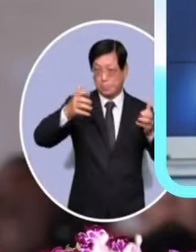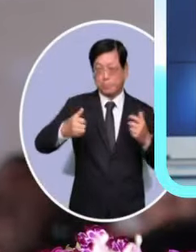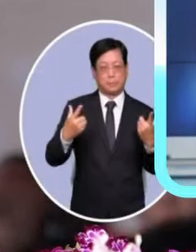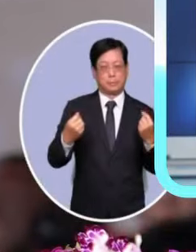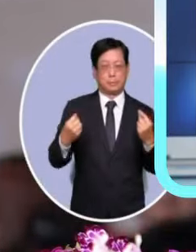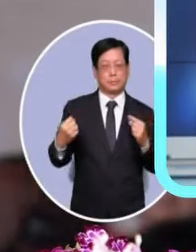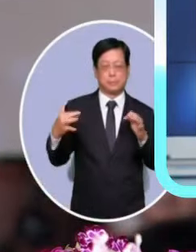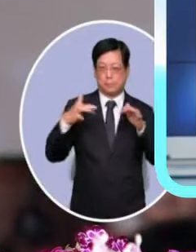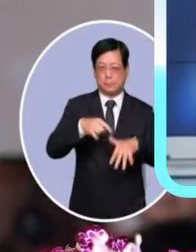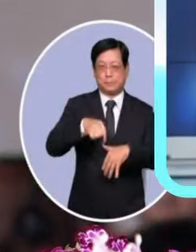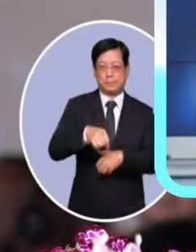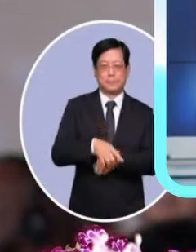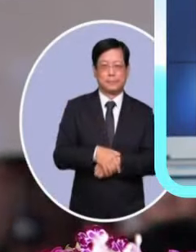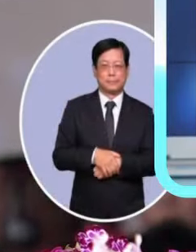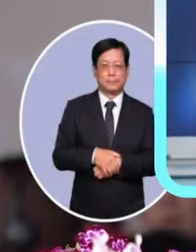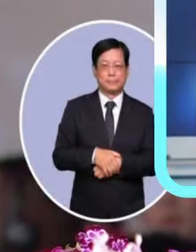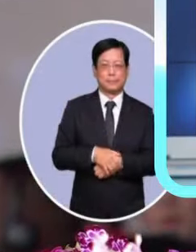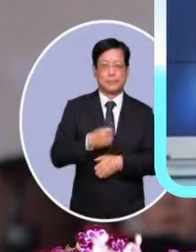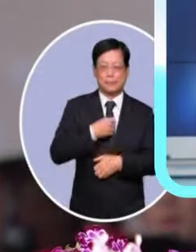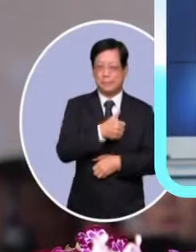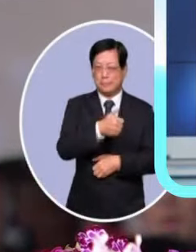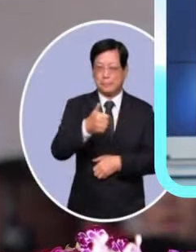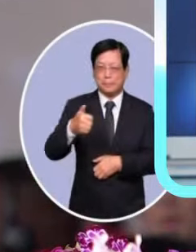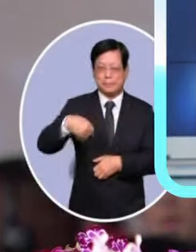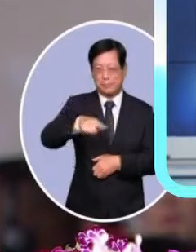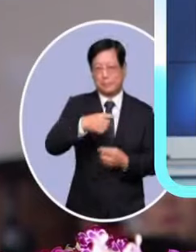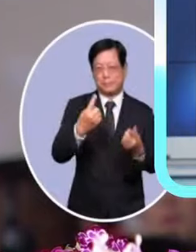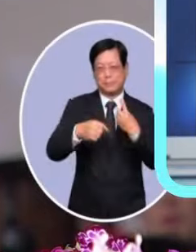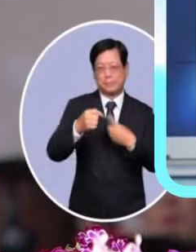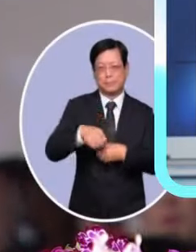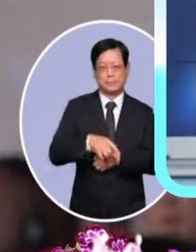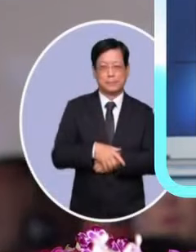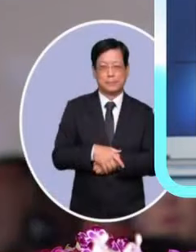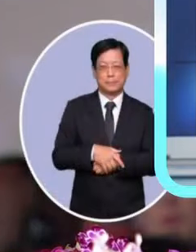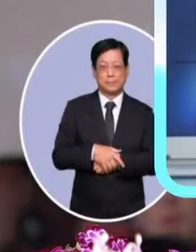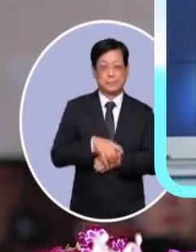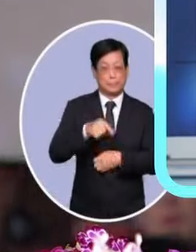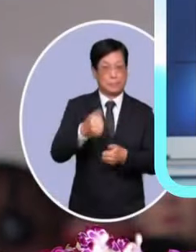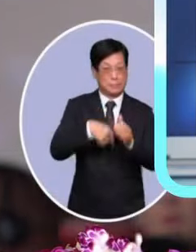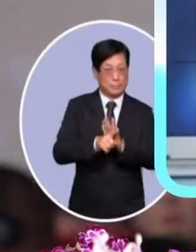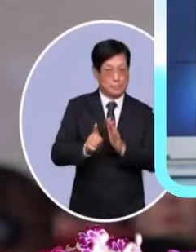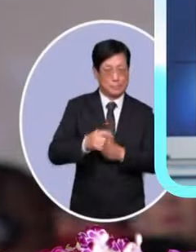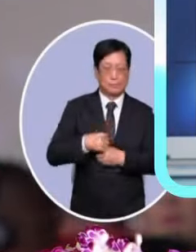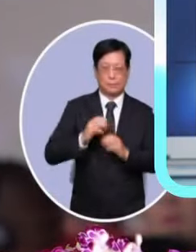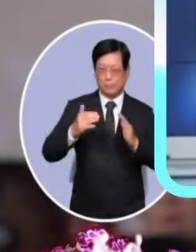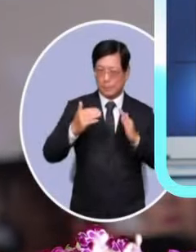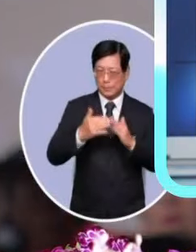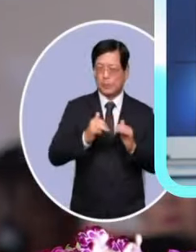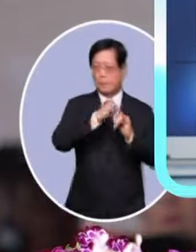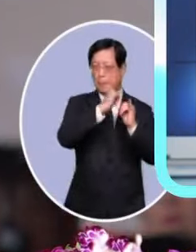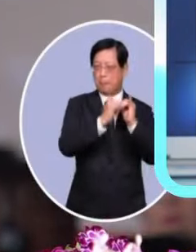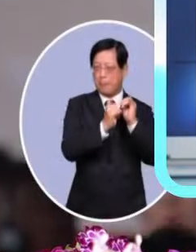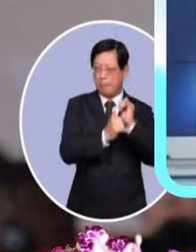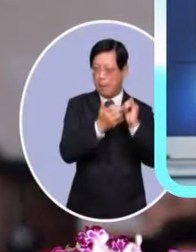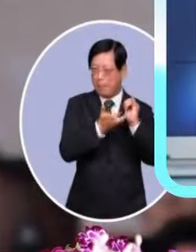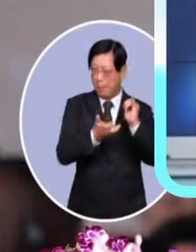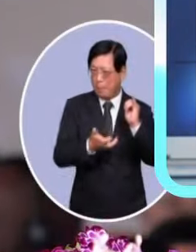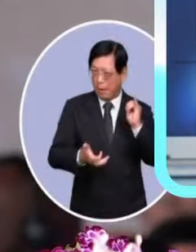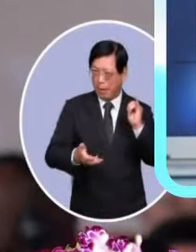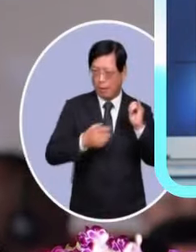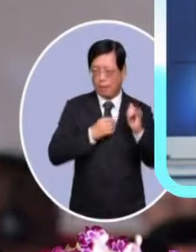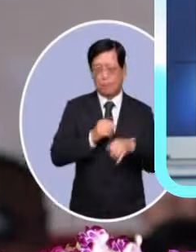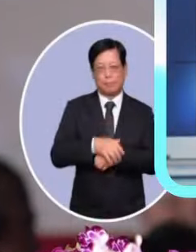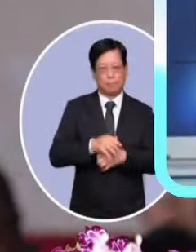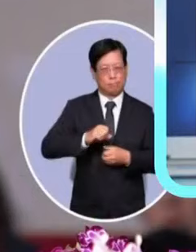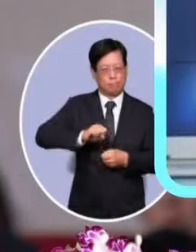44次台湾，8次中华民国，这样叫做大幅靠向中华民国，对不对？所以刚刚陈飞